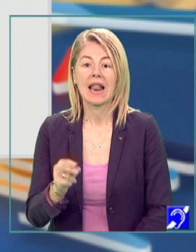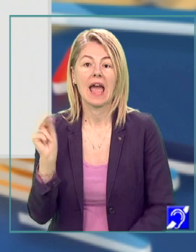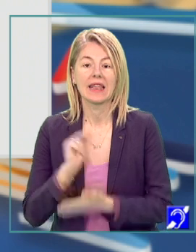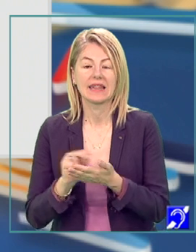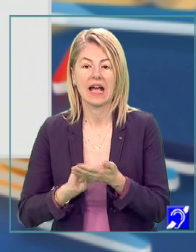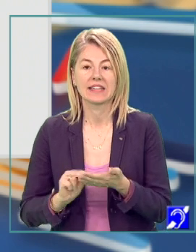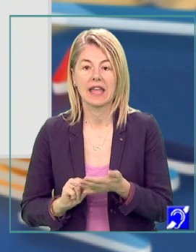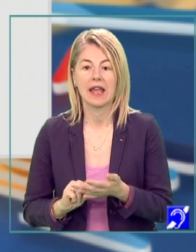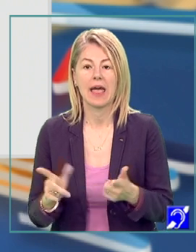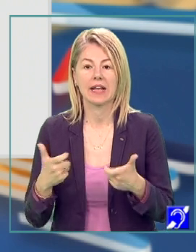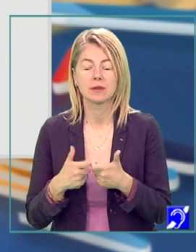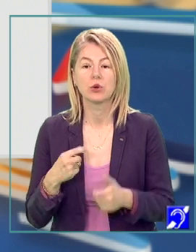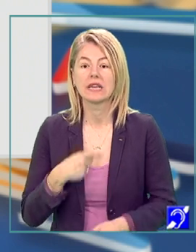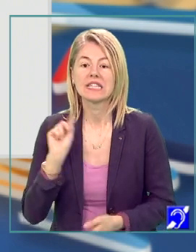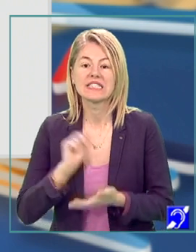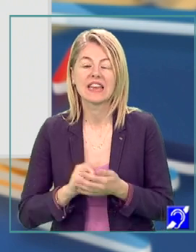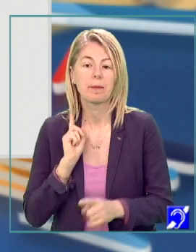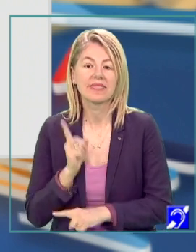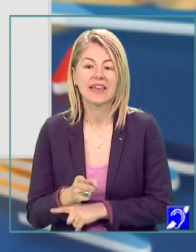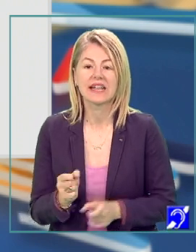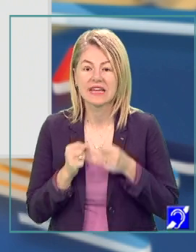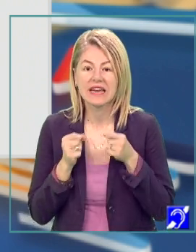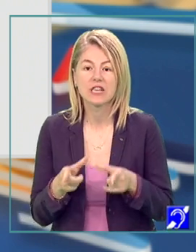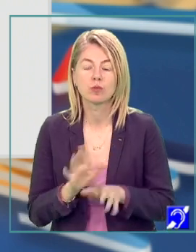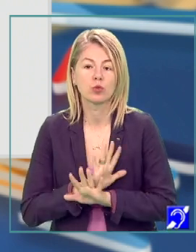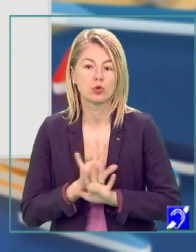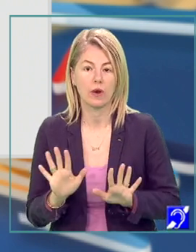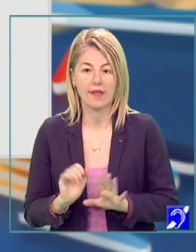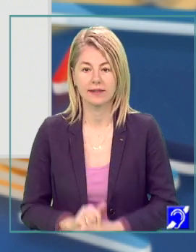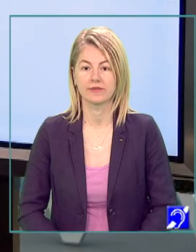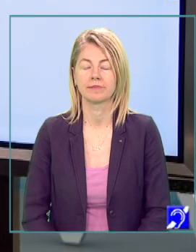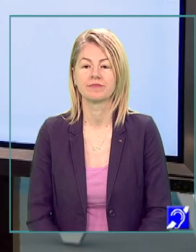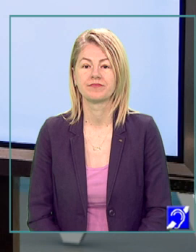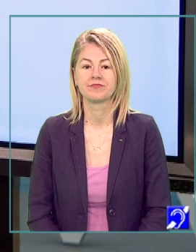redactarea subiectului 1 scriem direct rezultatele obținute.